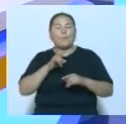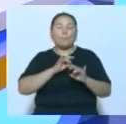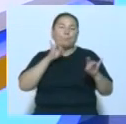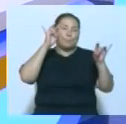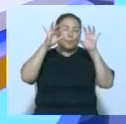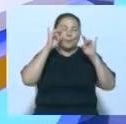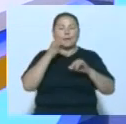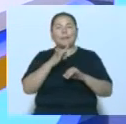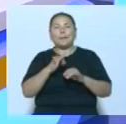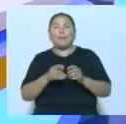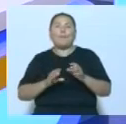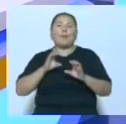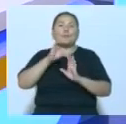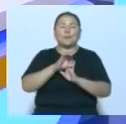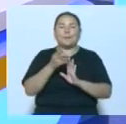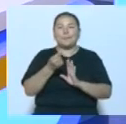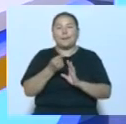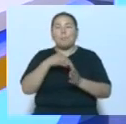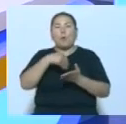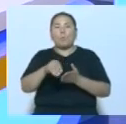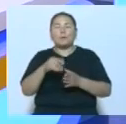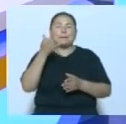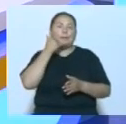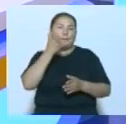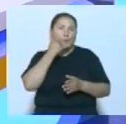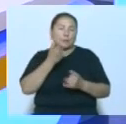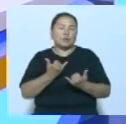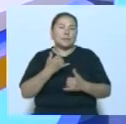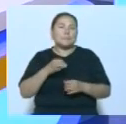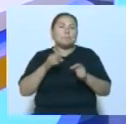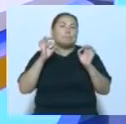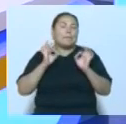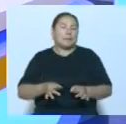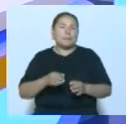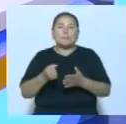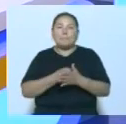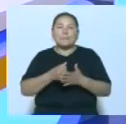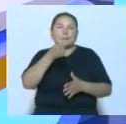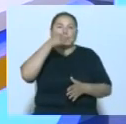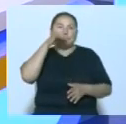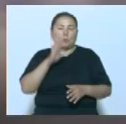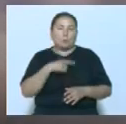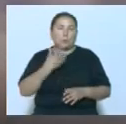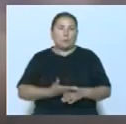вложили деньги в покупку телефона. Сейчас люди не могут добиться справедливости, наказать организатора и вернуть свои деньги.